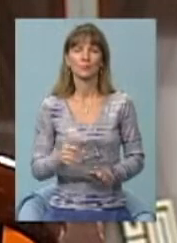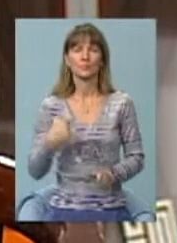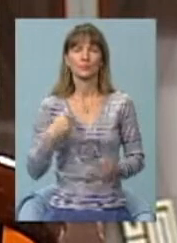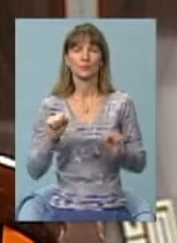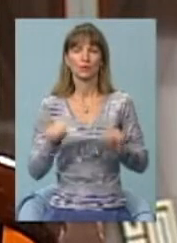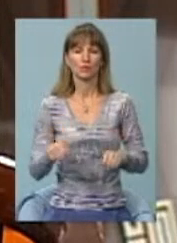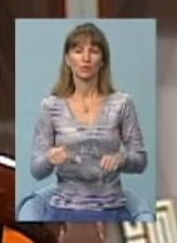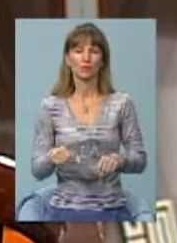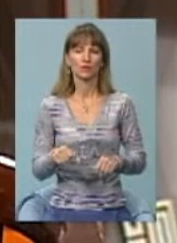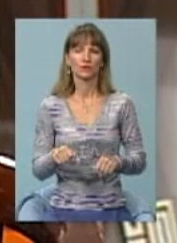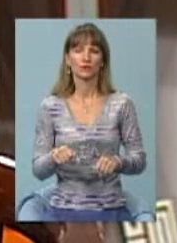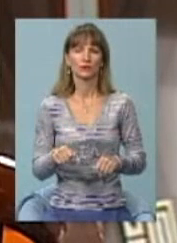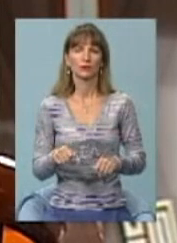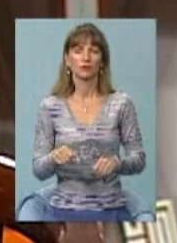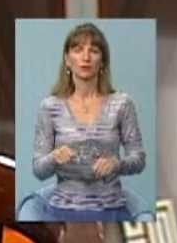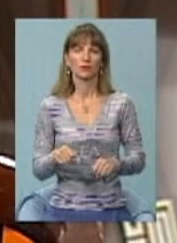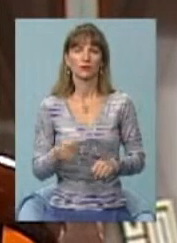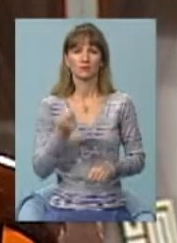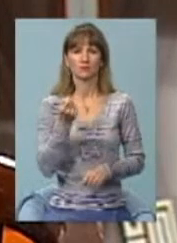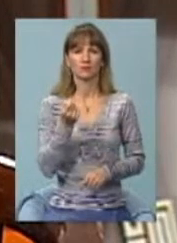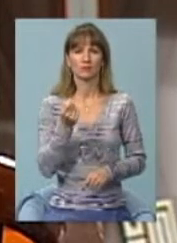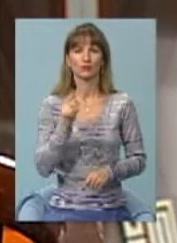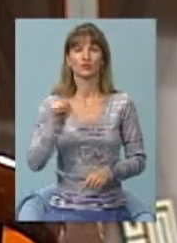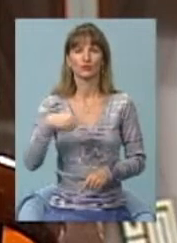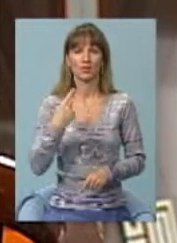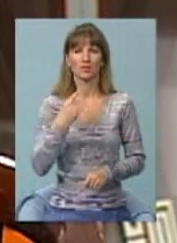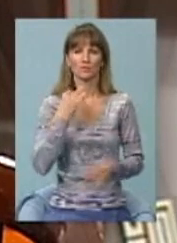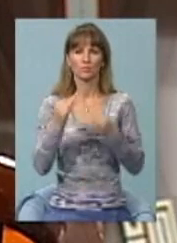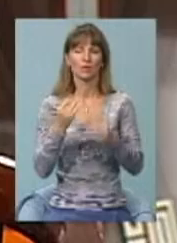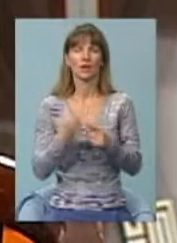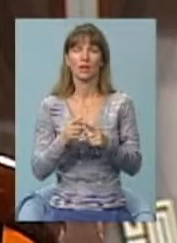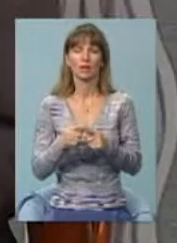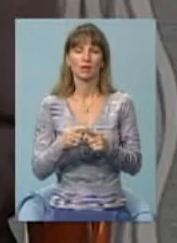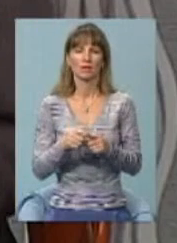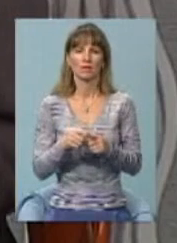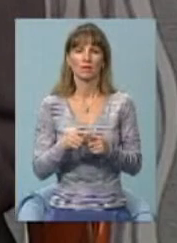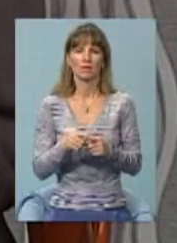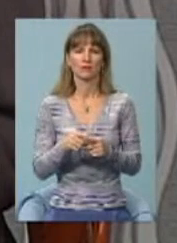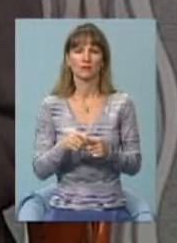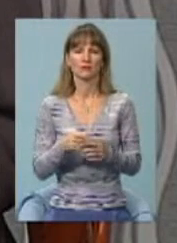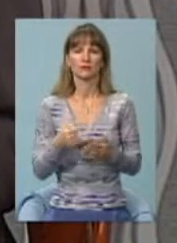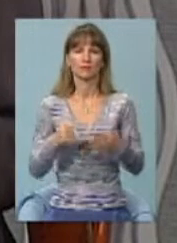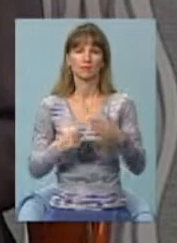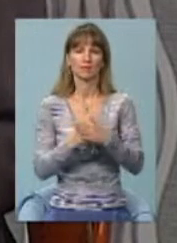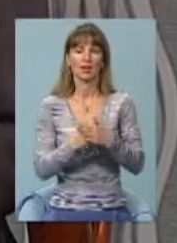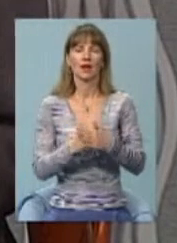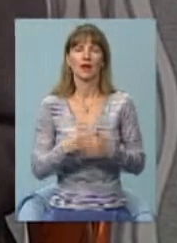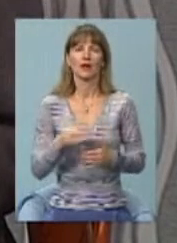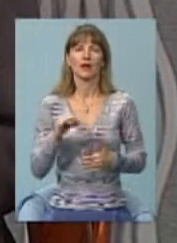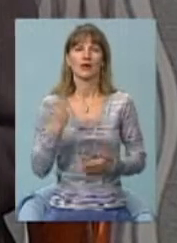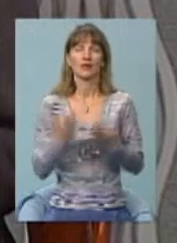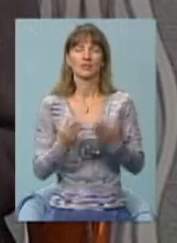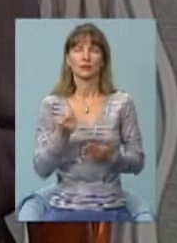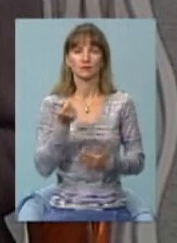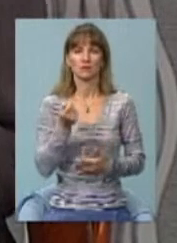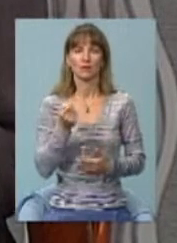там максимум, може, годиною поговорити, це максимум. Головне – дотримуватися норми, і все буде добре. І з вашим здоров'ям, і з